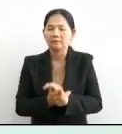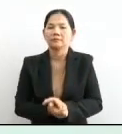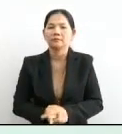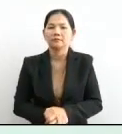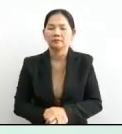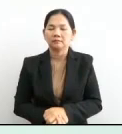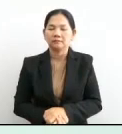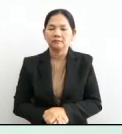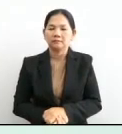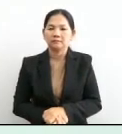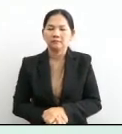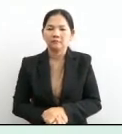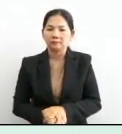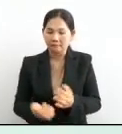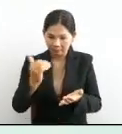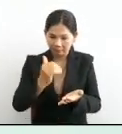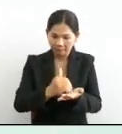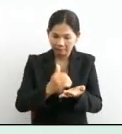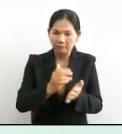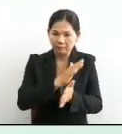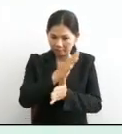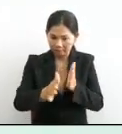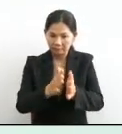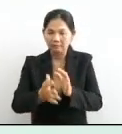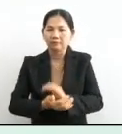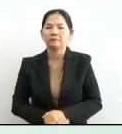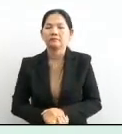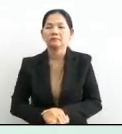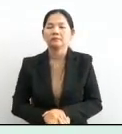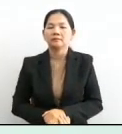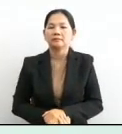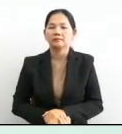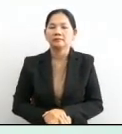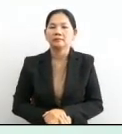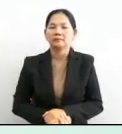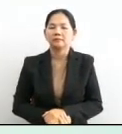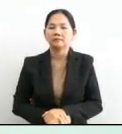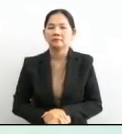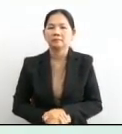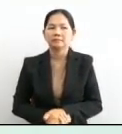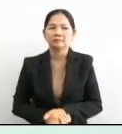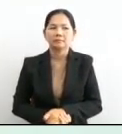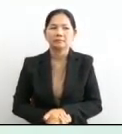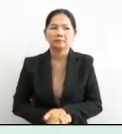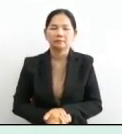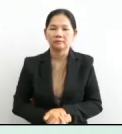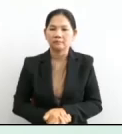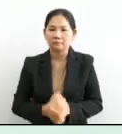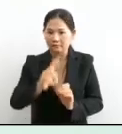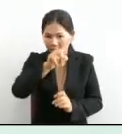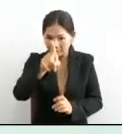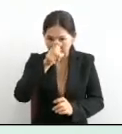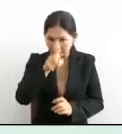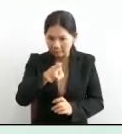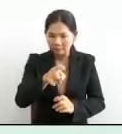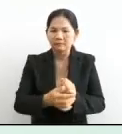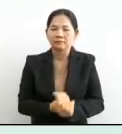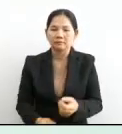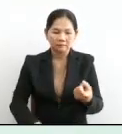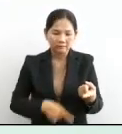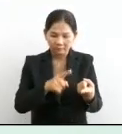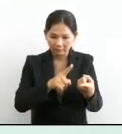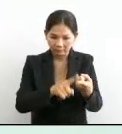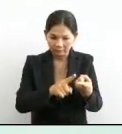ạc nha chà tà lứ con ăn cho mùi nhạc rưu tặng ạc nha con chà xóm nùa